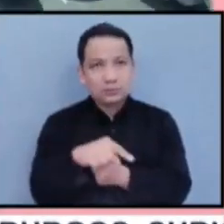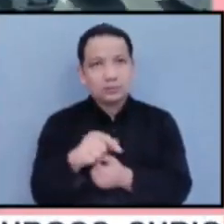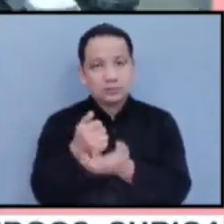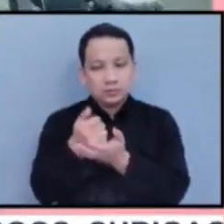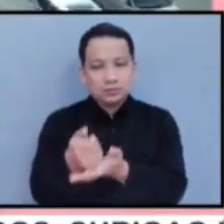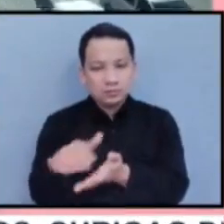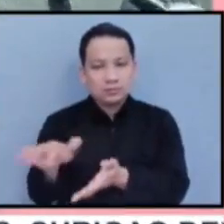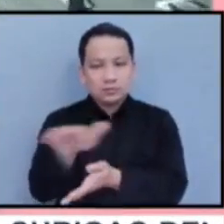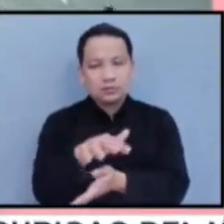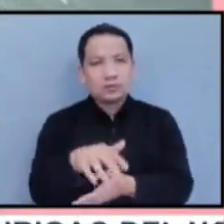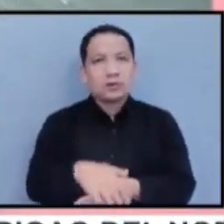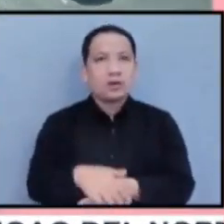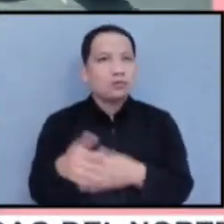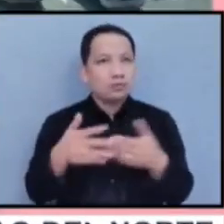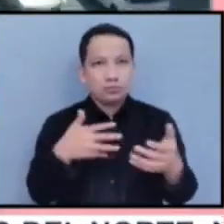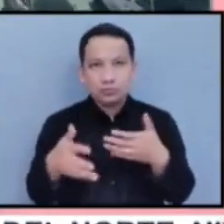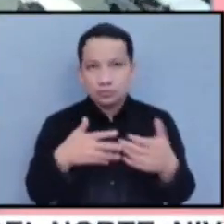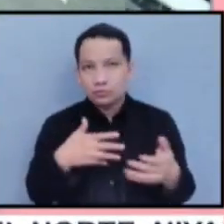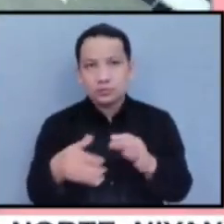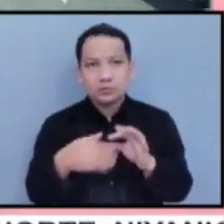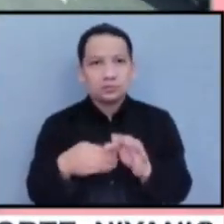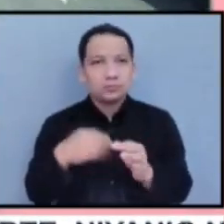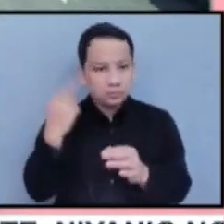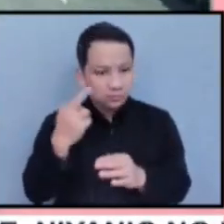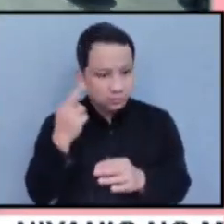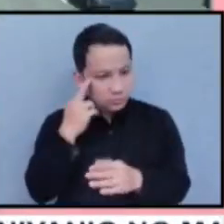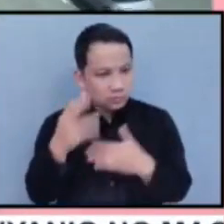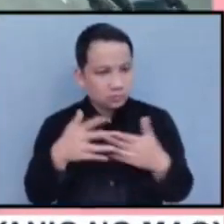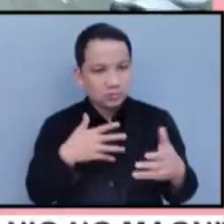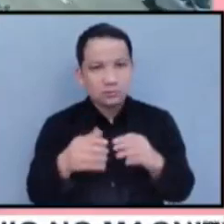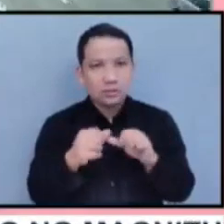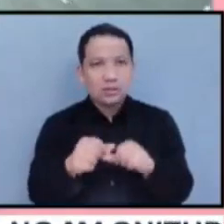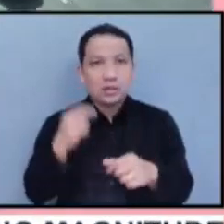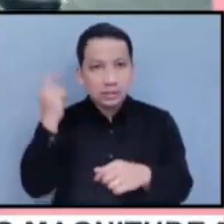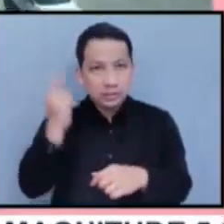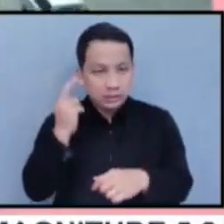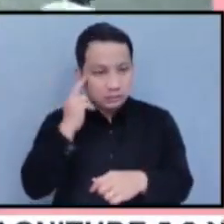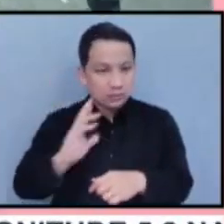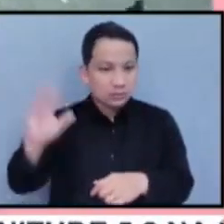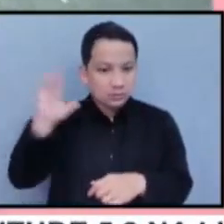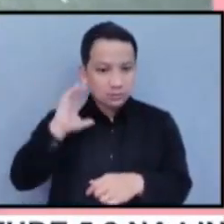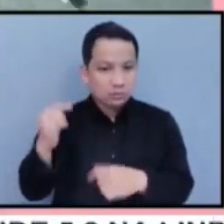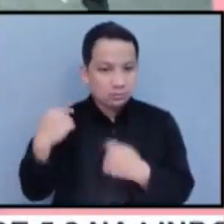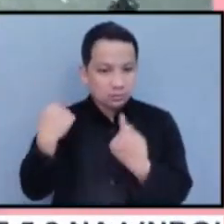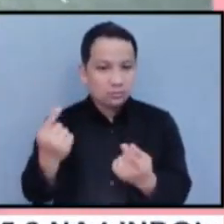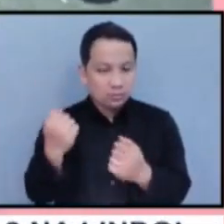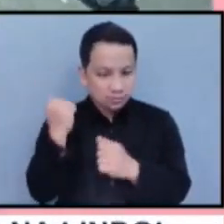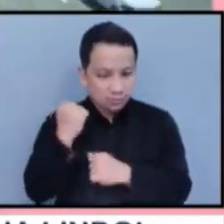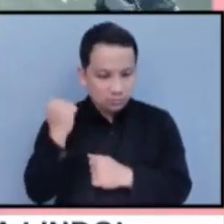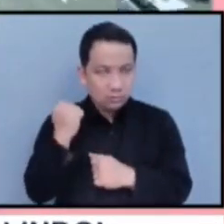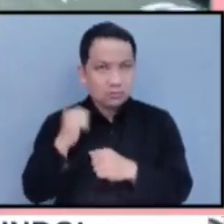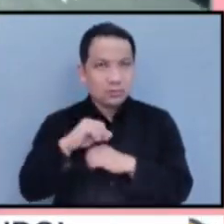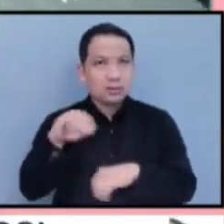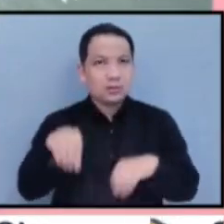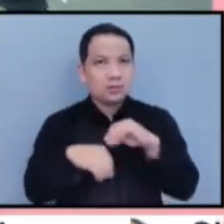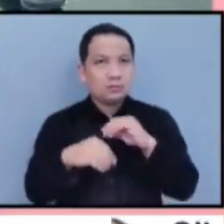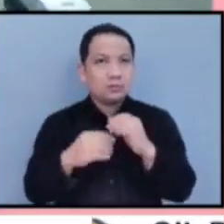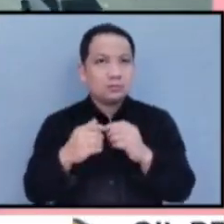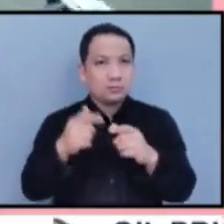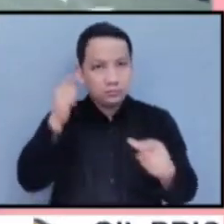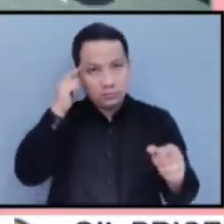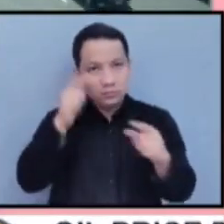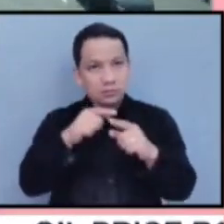inyo. Whatever reasons na nagkaroon tayo before, sana mabago na yung pananaw natin